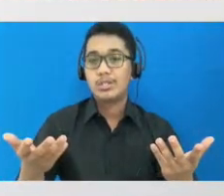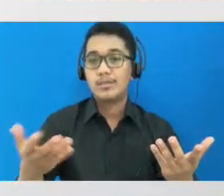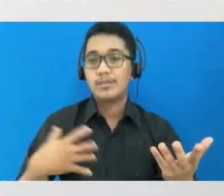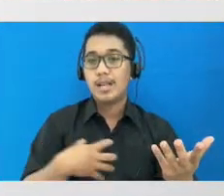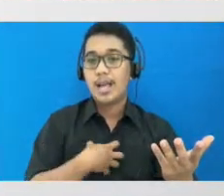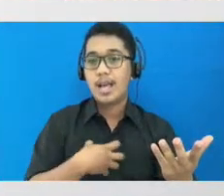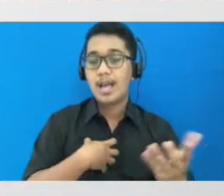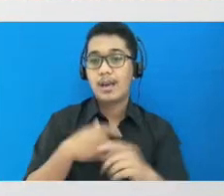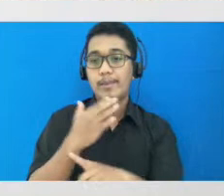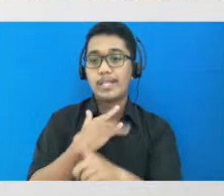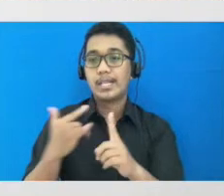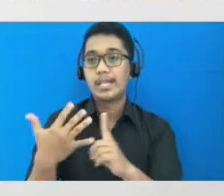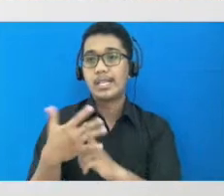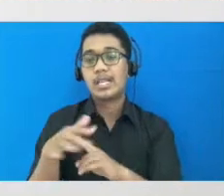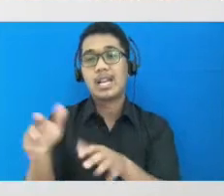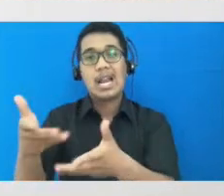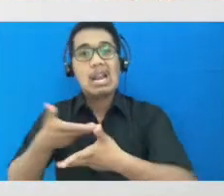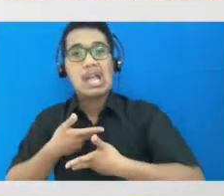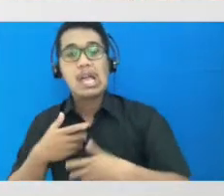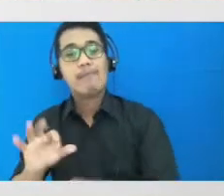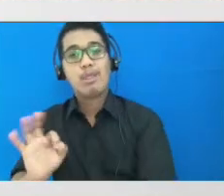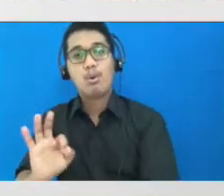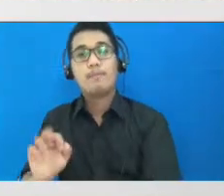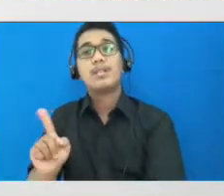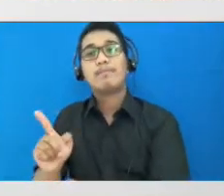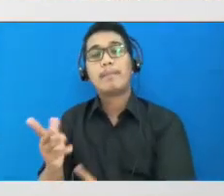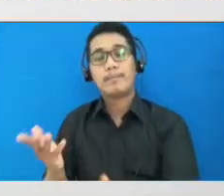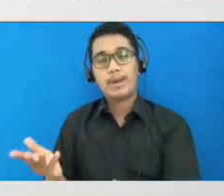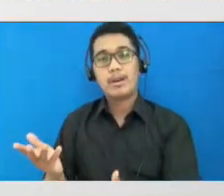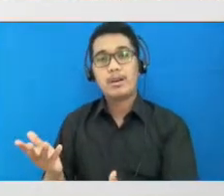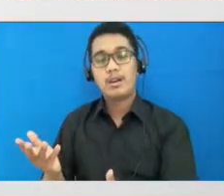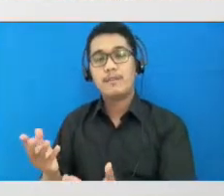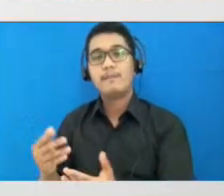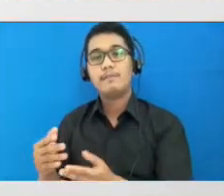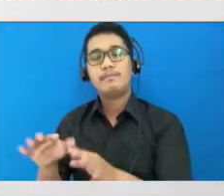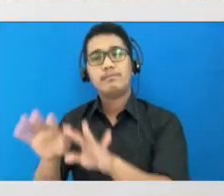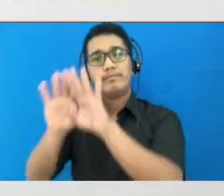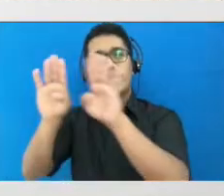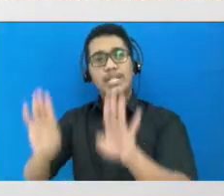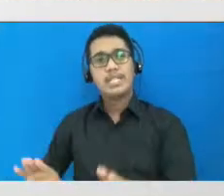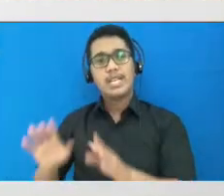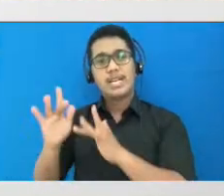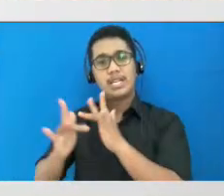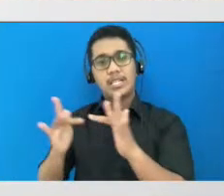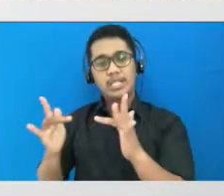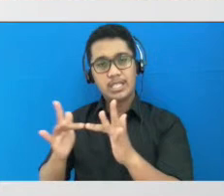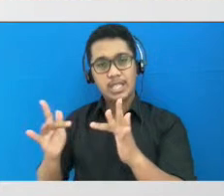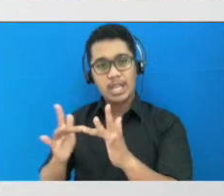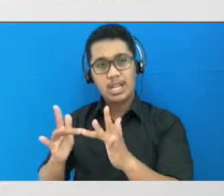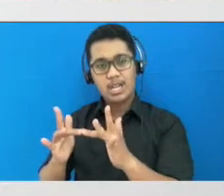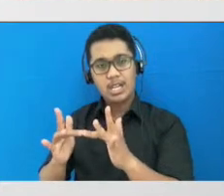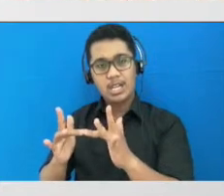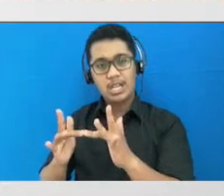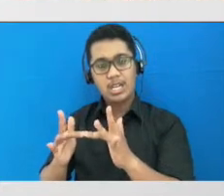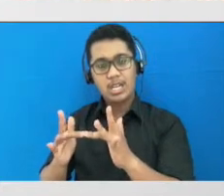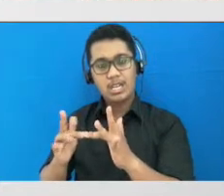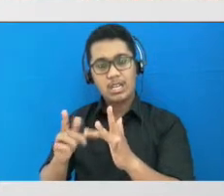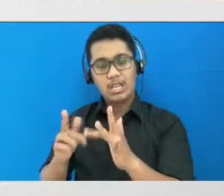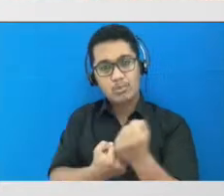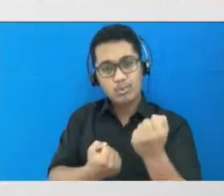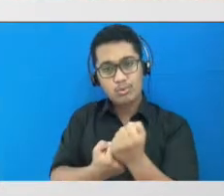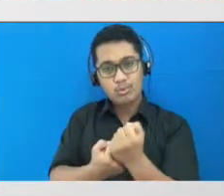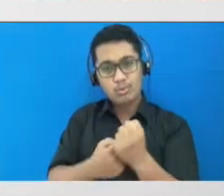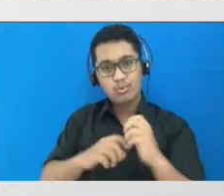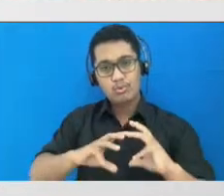hak-hak masyarakat yang tidak diterima nih, karena platform-platform digital yang sangat mendukung